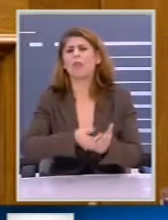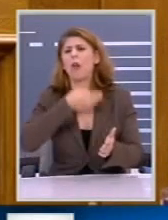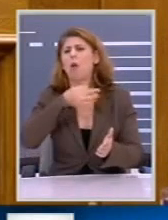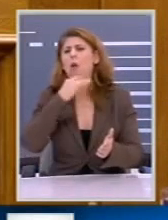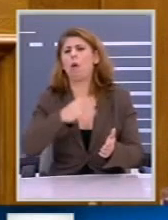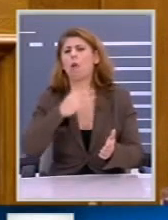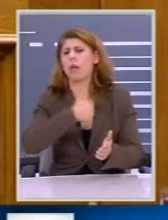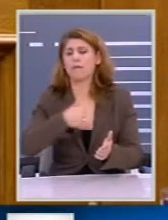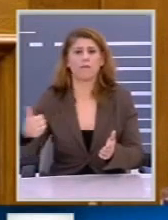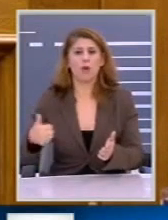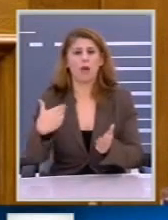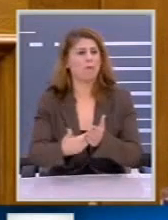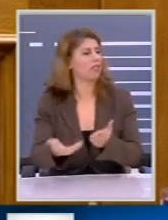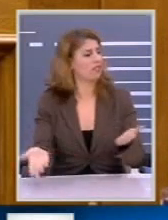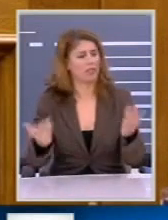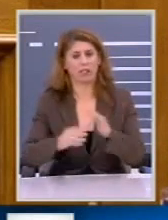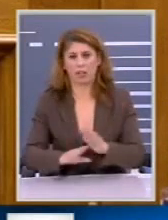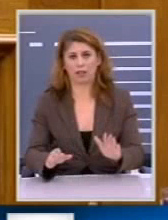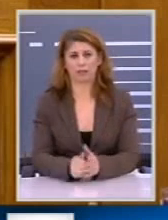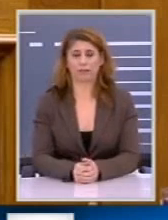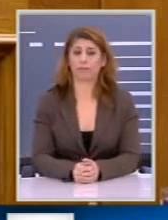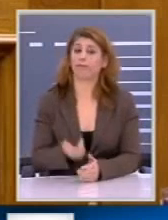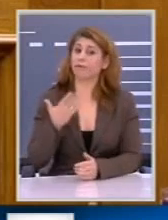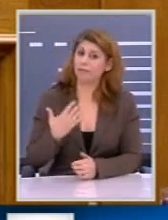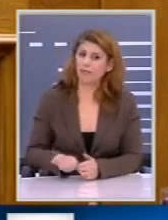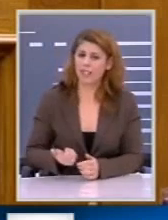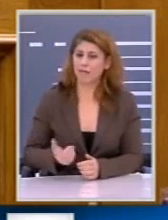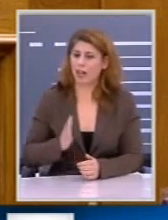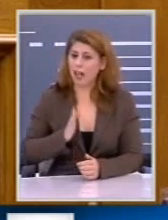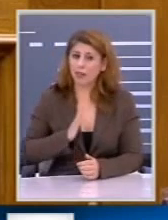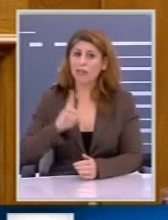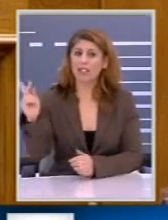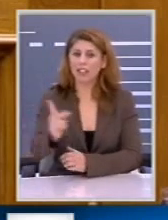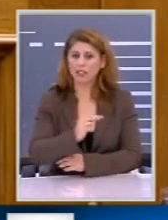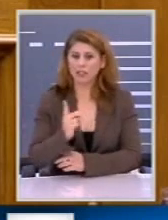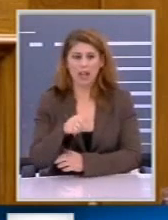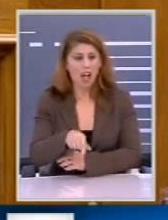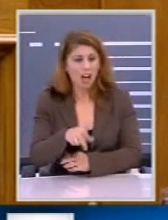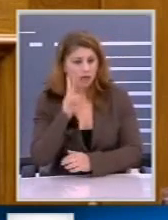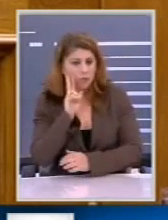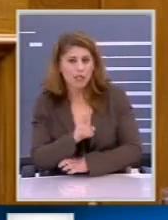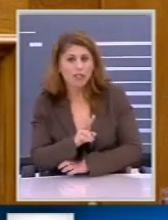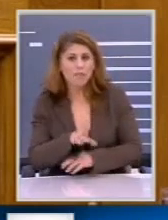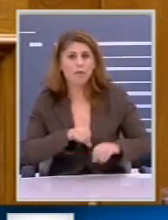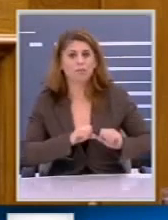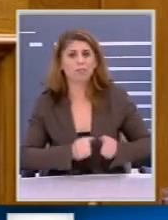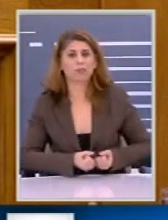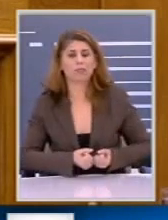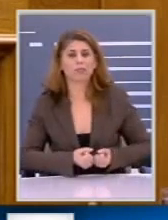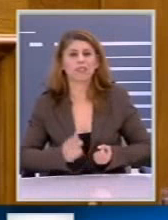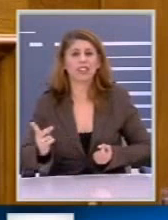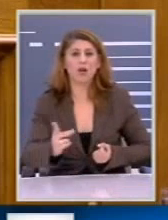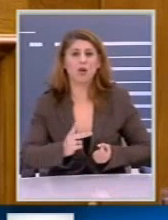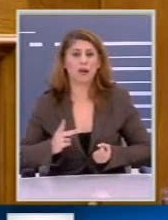αφήγημα. Υπάρχουν συμπολίτες μας που εισπράττουν αυτή τη διαπίστωση με απογοήτευση. Θέλω λοιπόν να κάνω την εξής